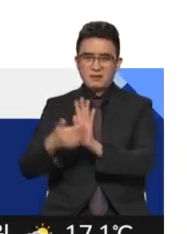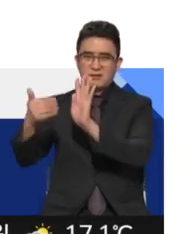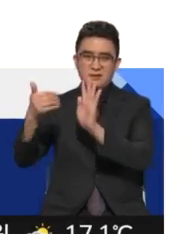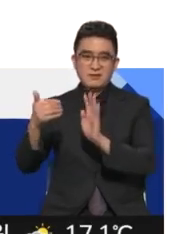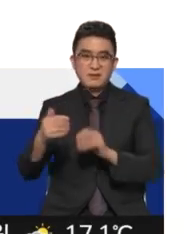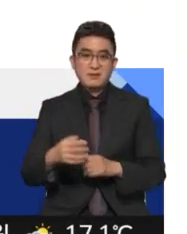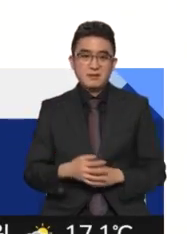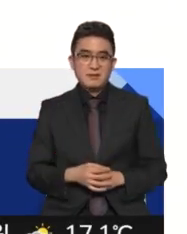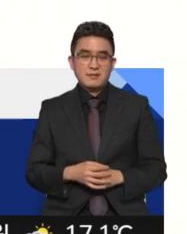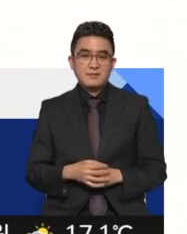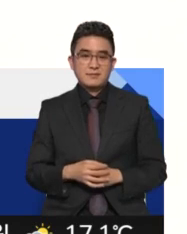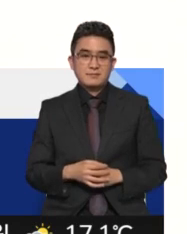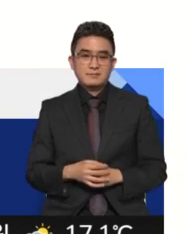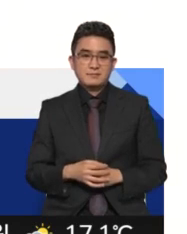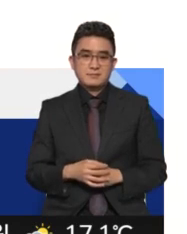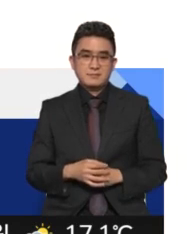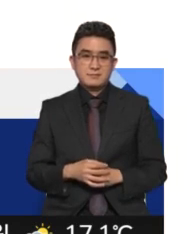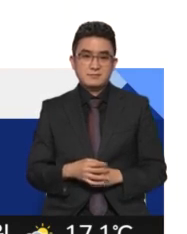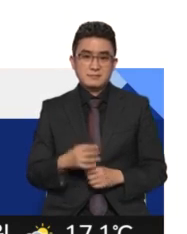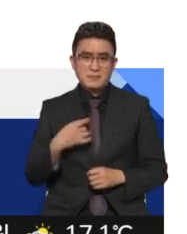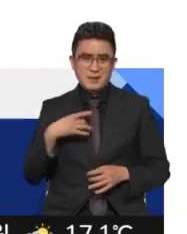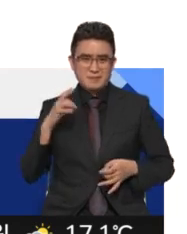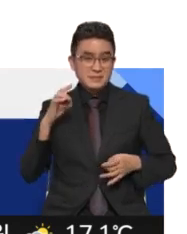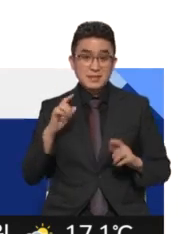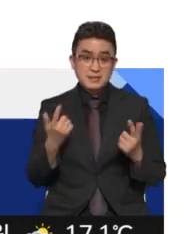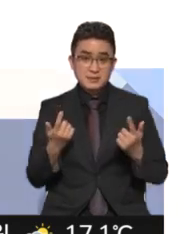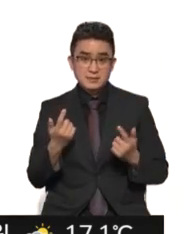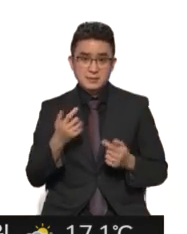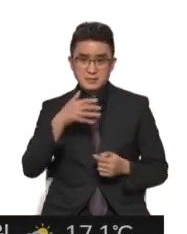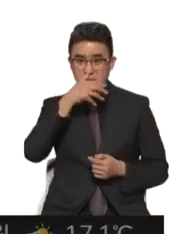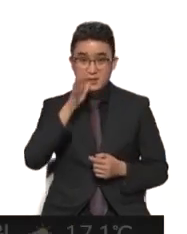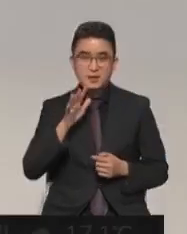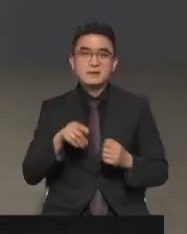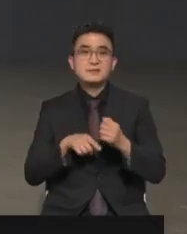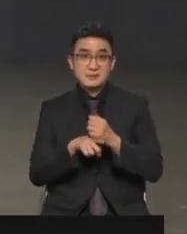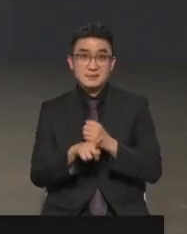명합니다 결코 호락호락 넘어가지 않겠습니다